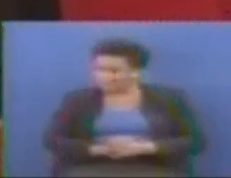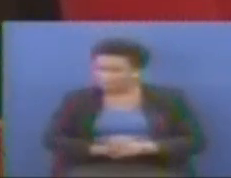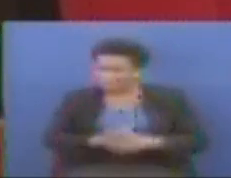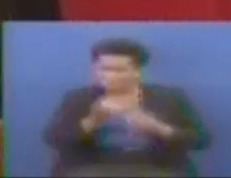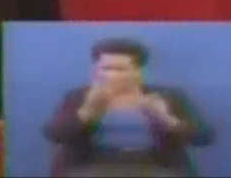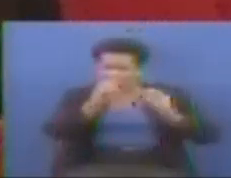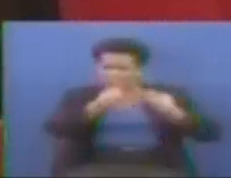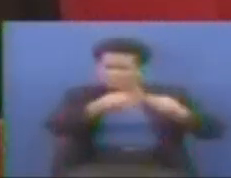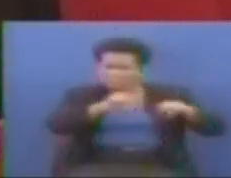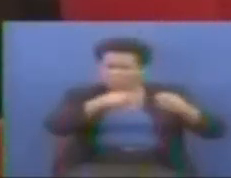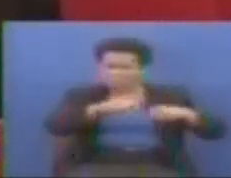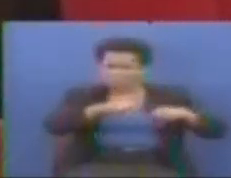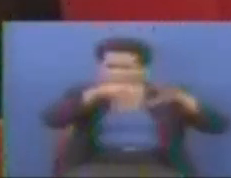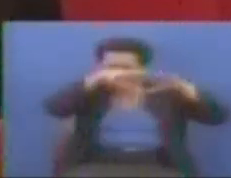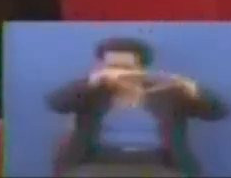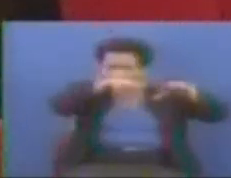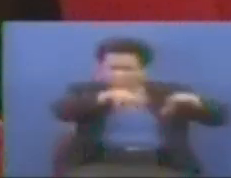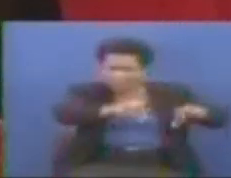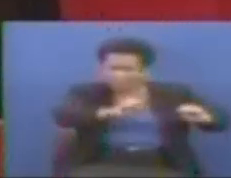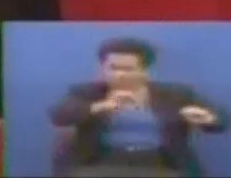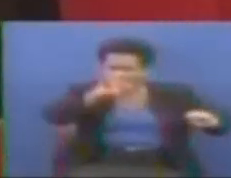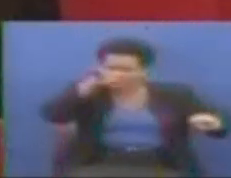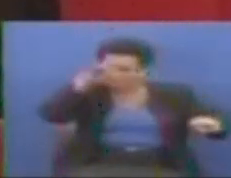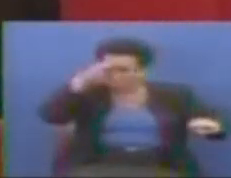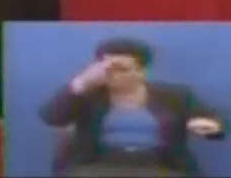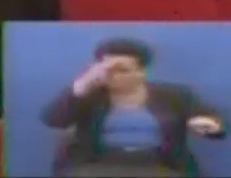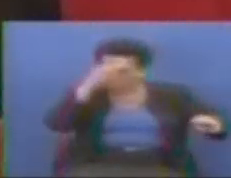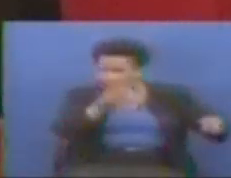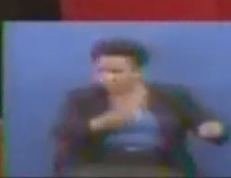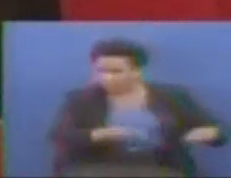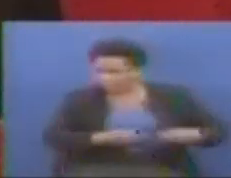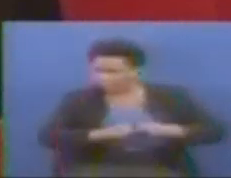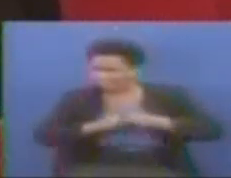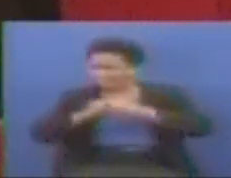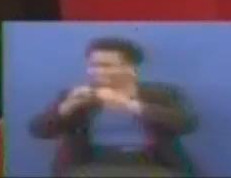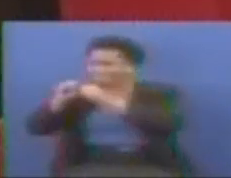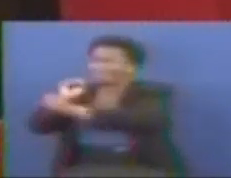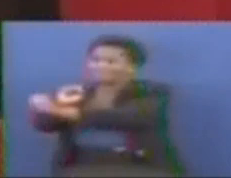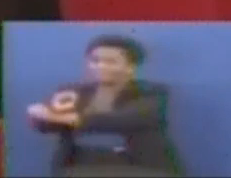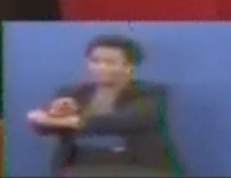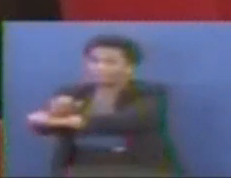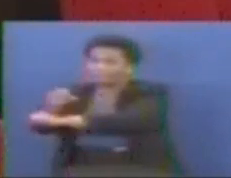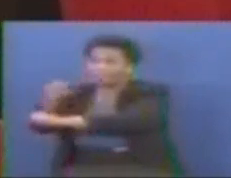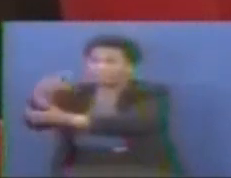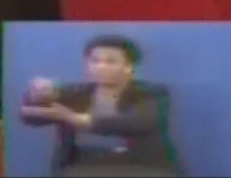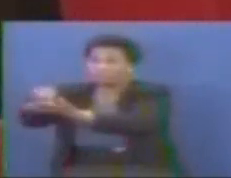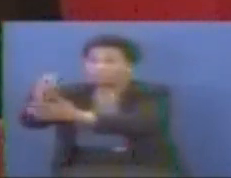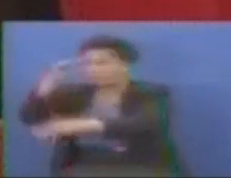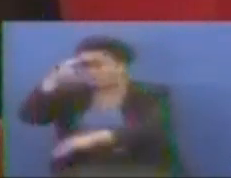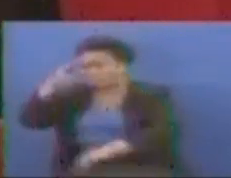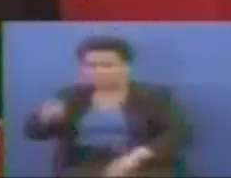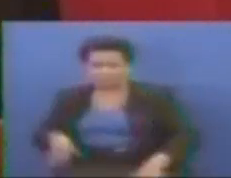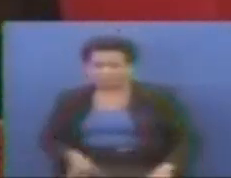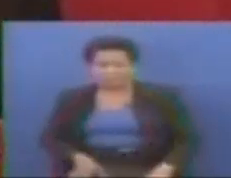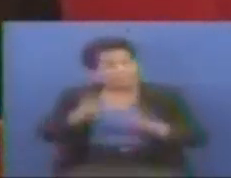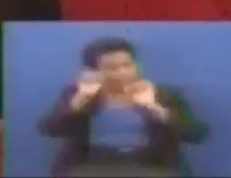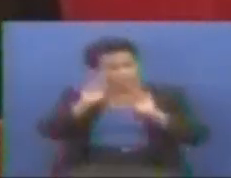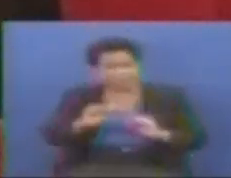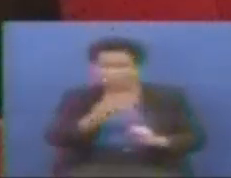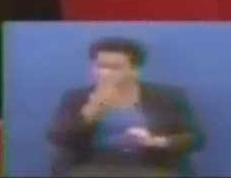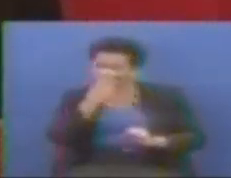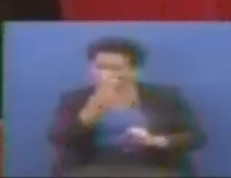mpaka aweze kulipwa mafao yake ya bima. Kwa hiyo hili ni swala la kisheria, na naomba Watanzania wote